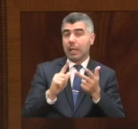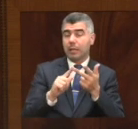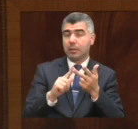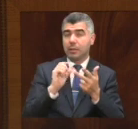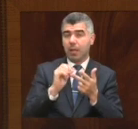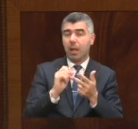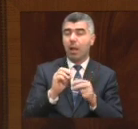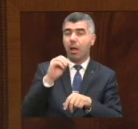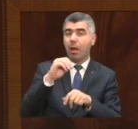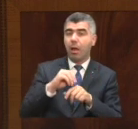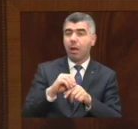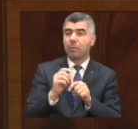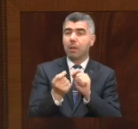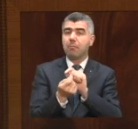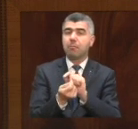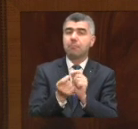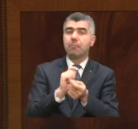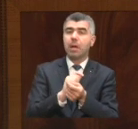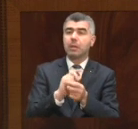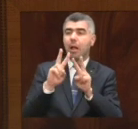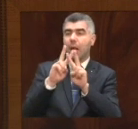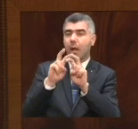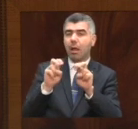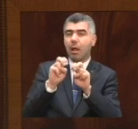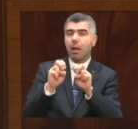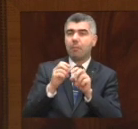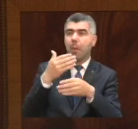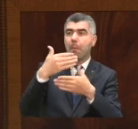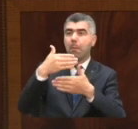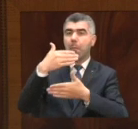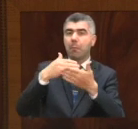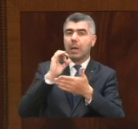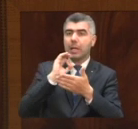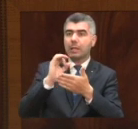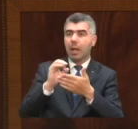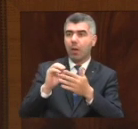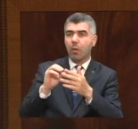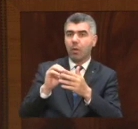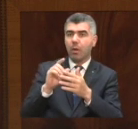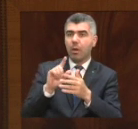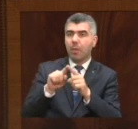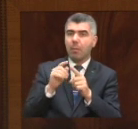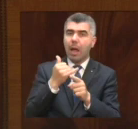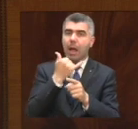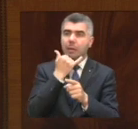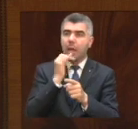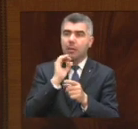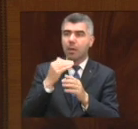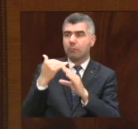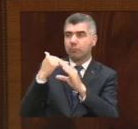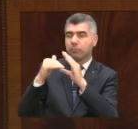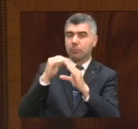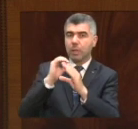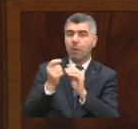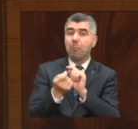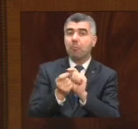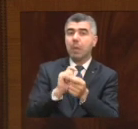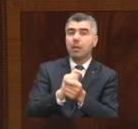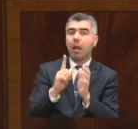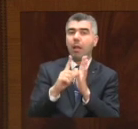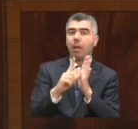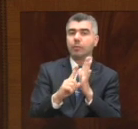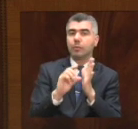اعاده هيكله مهمه المراقبه عماله التعمير من خلال ارسال اطار التعاون مع جهات الفاعله الاخرى